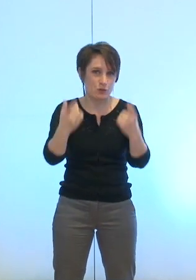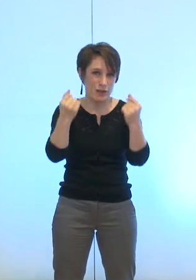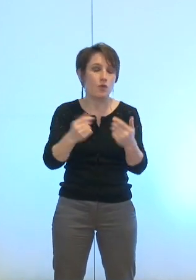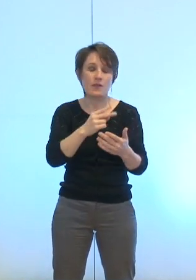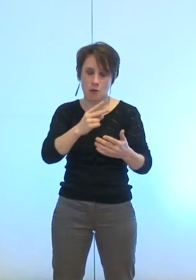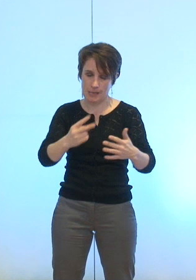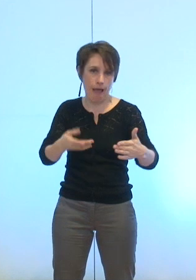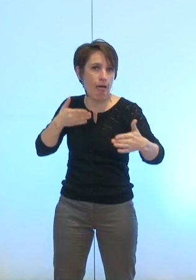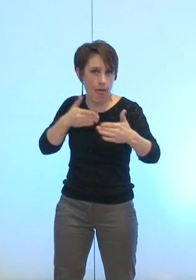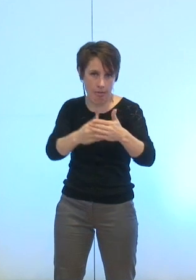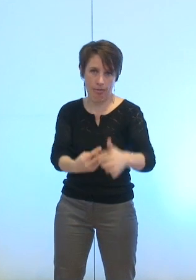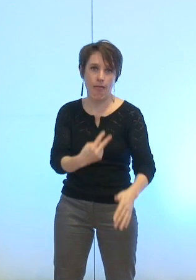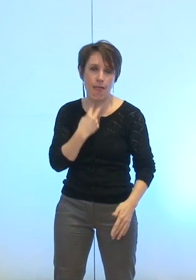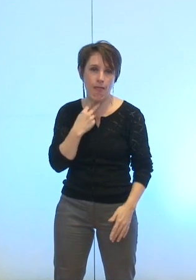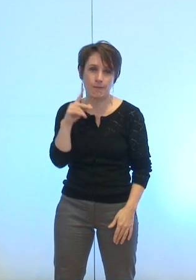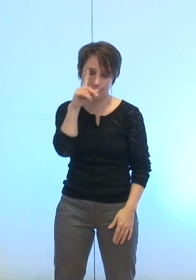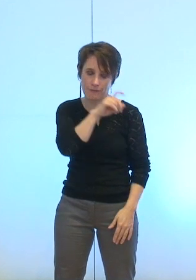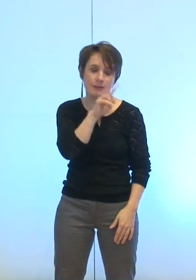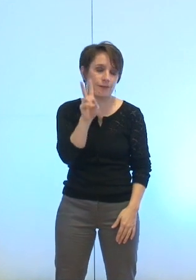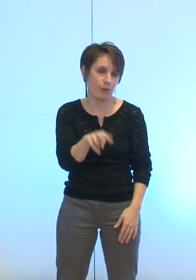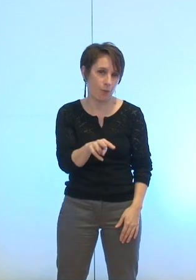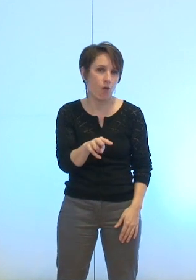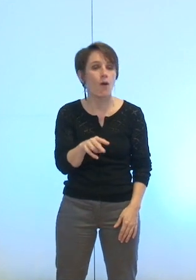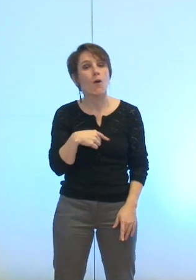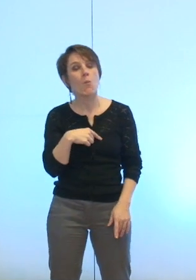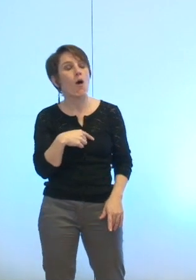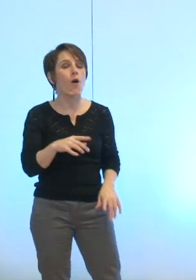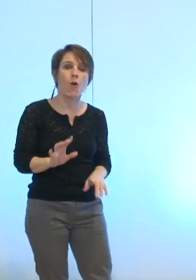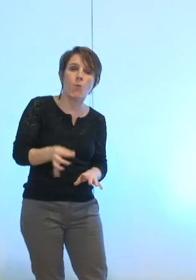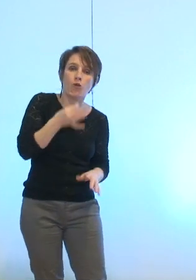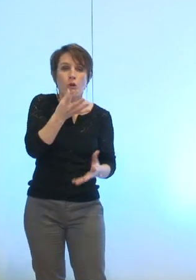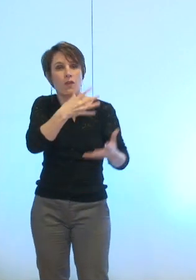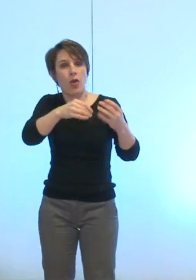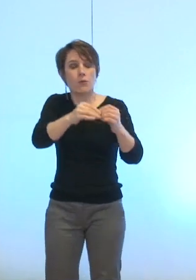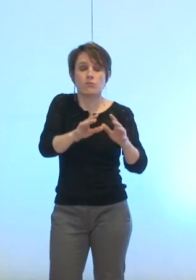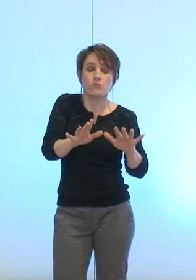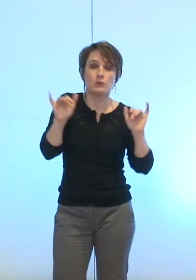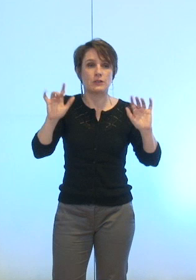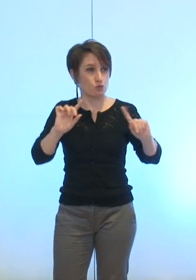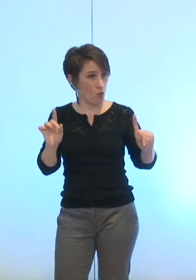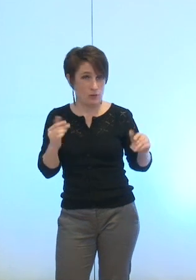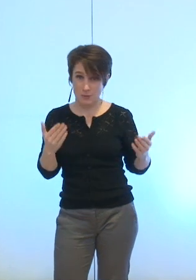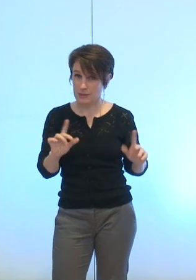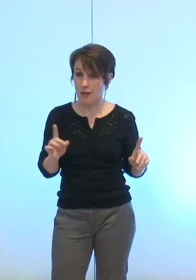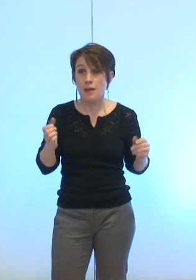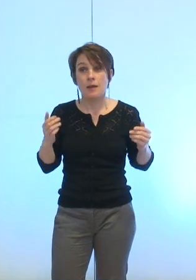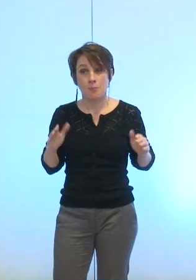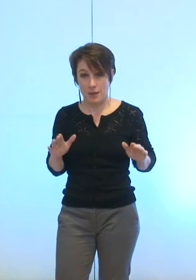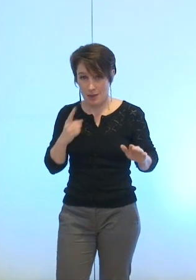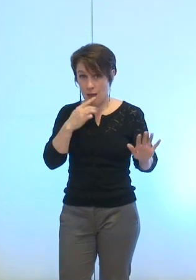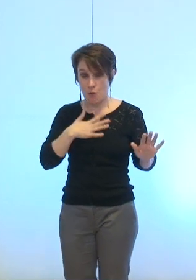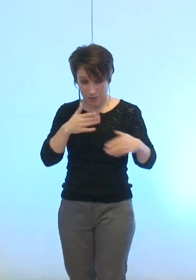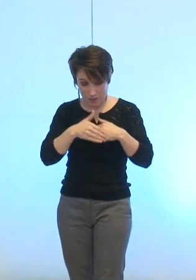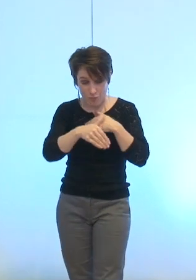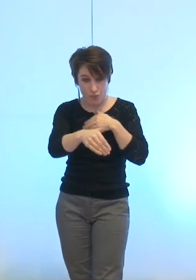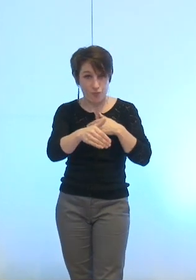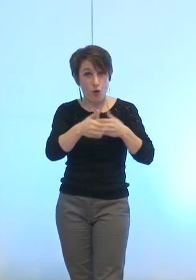dis ça n'est pas un simple effet de manche c'est parce que je pense que les arbitrages que vous aurez à